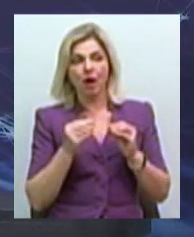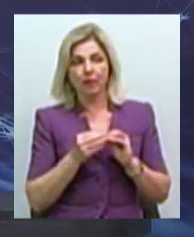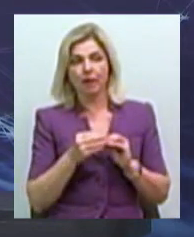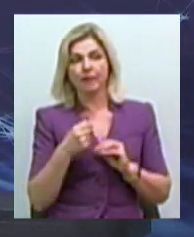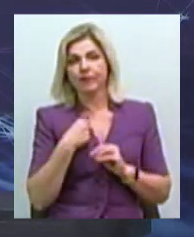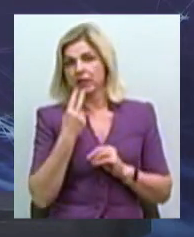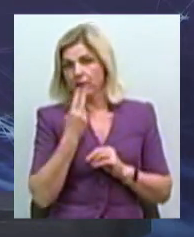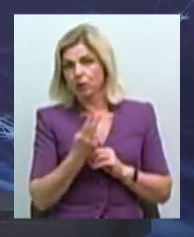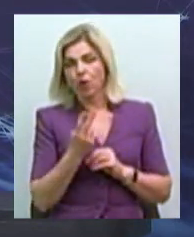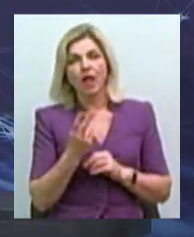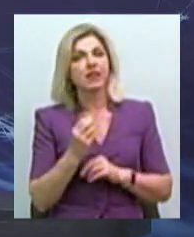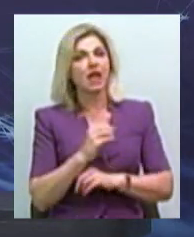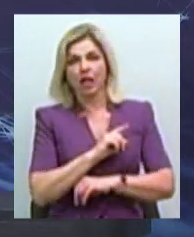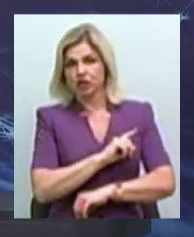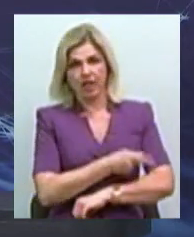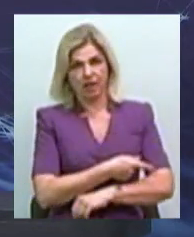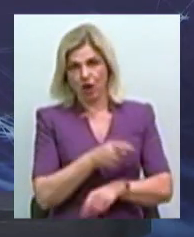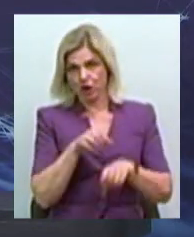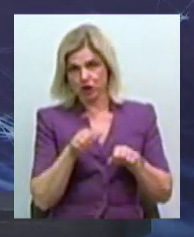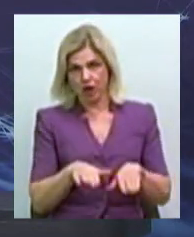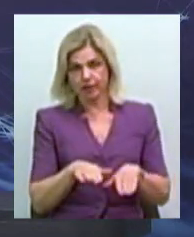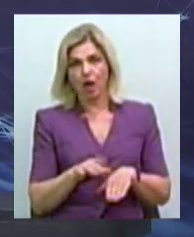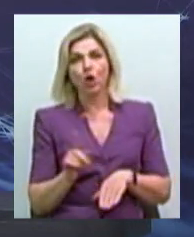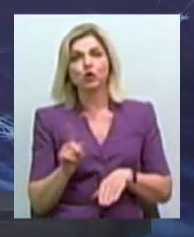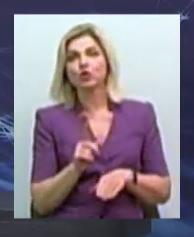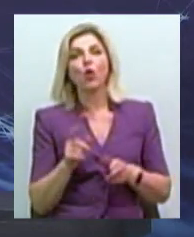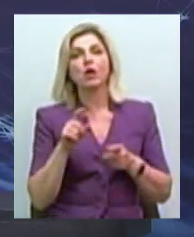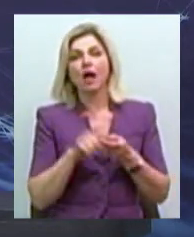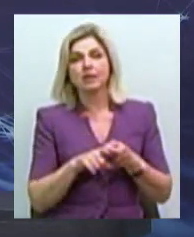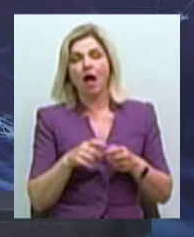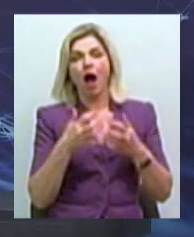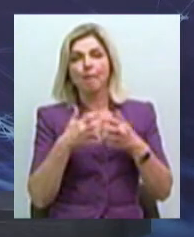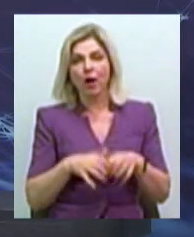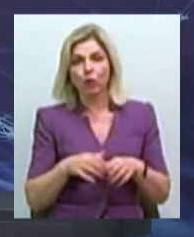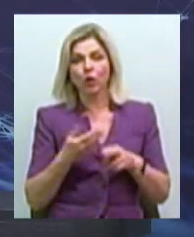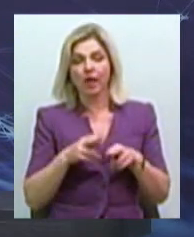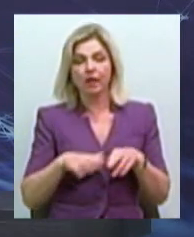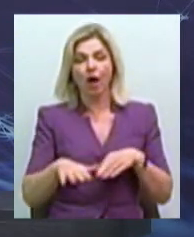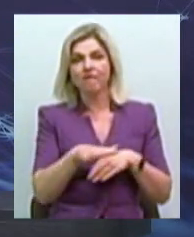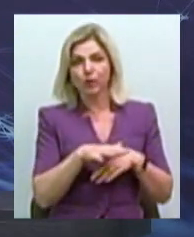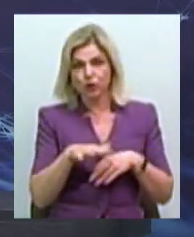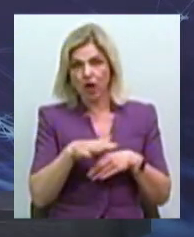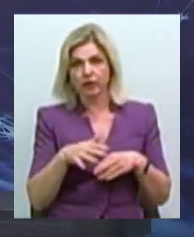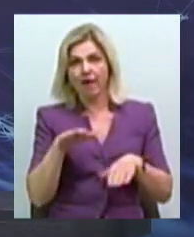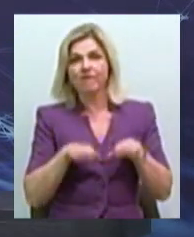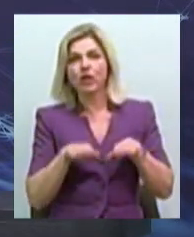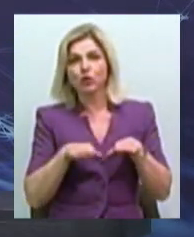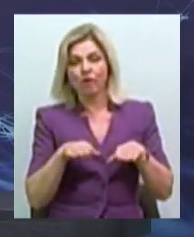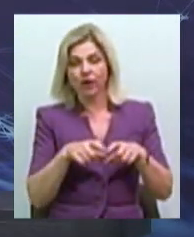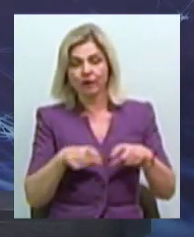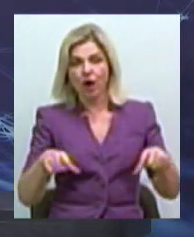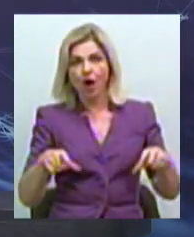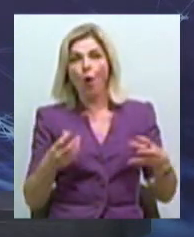сильно та й рішається. Что касается оборудования самих площадок под эти весовые комплексы, я хочу сказать, что